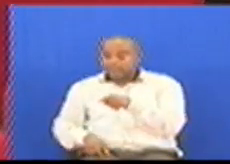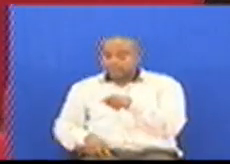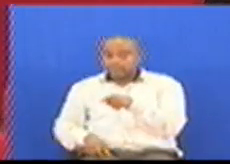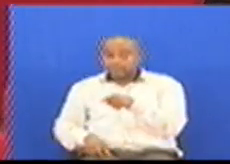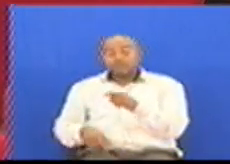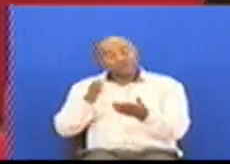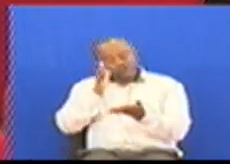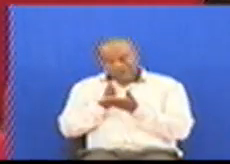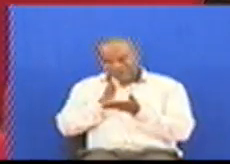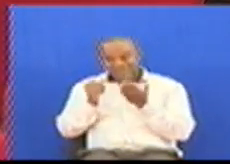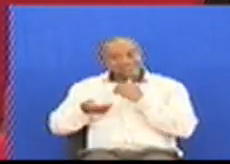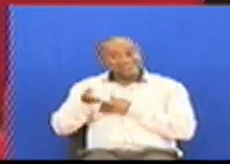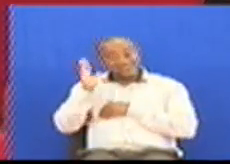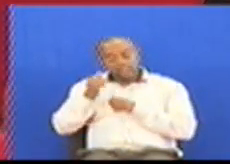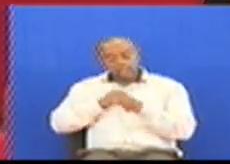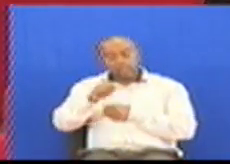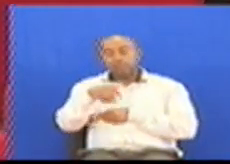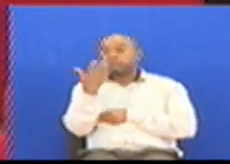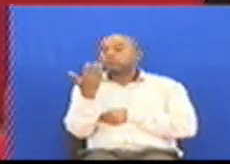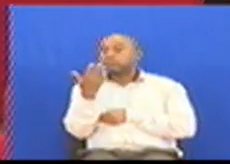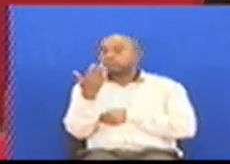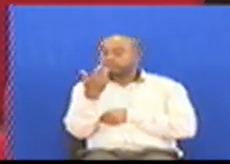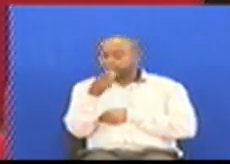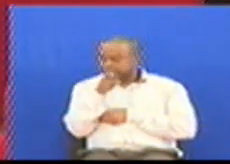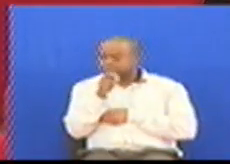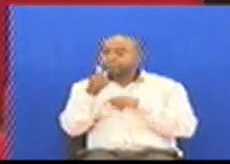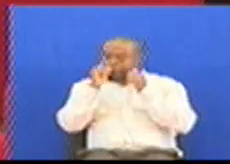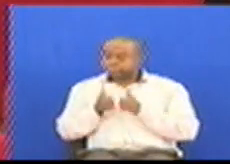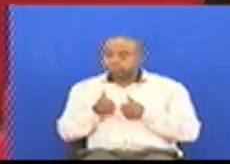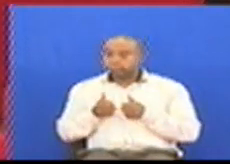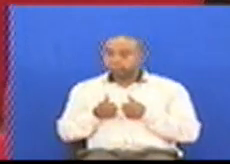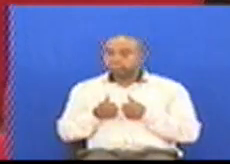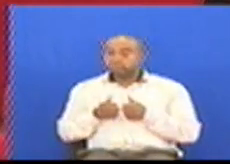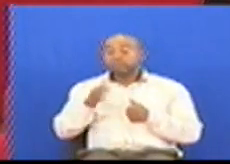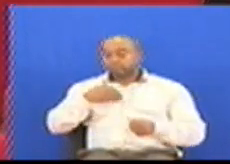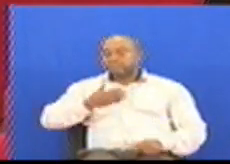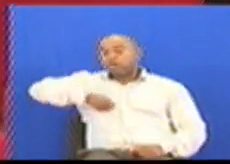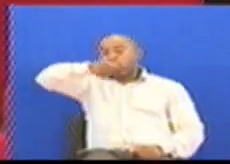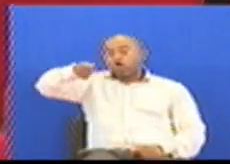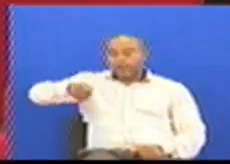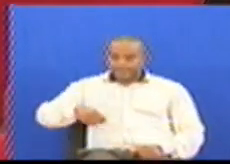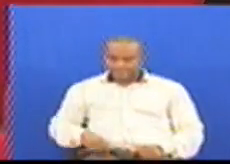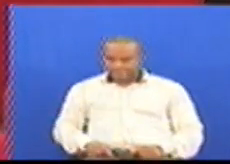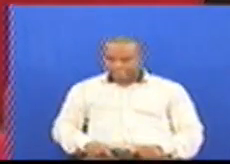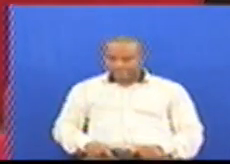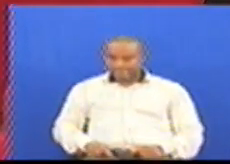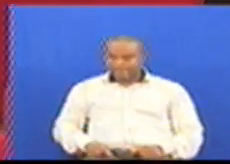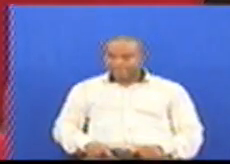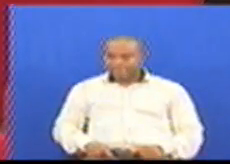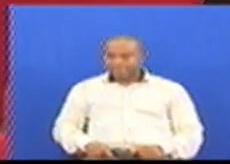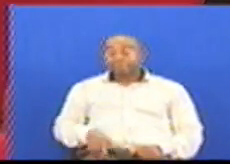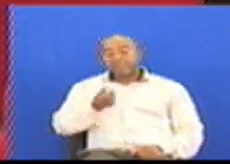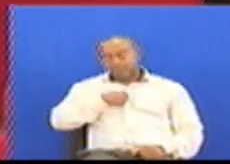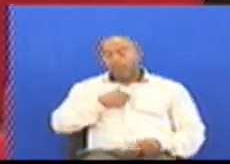kwa kweli serikali ya awamu ya tano ina kila sababu ya kusifiwa. Na mimi Mheshimiwa Naibu Spika,